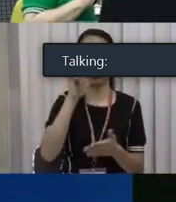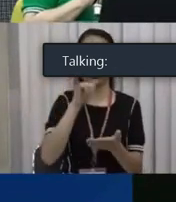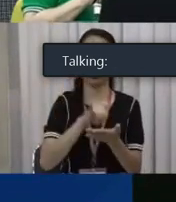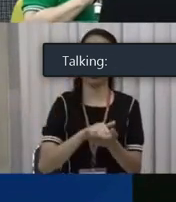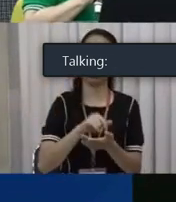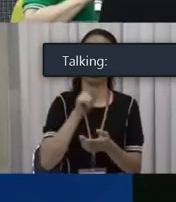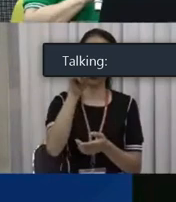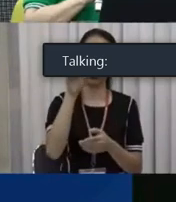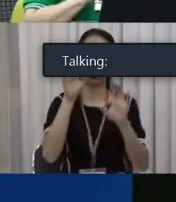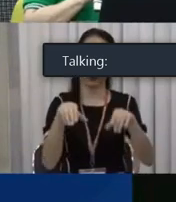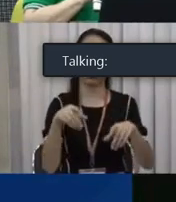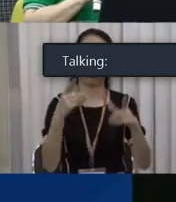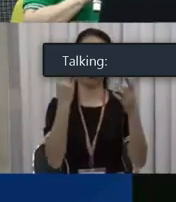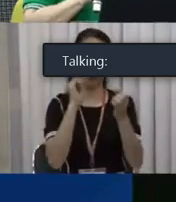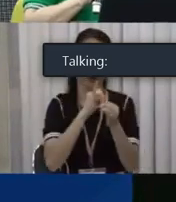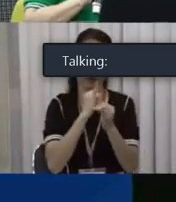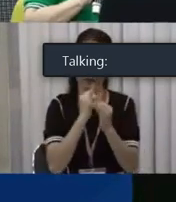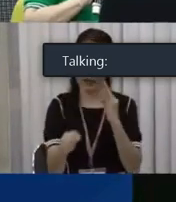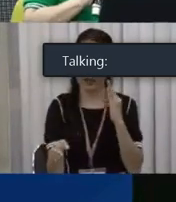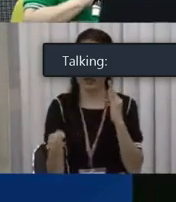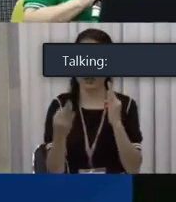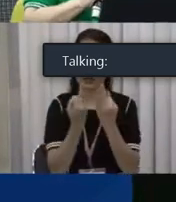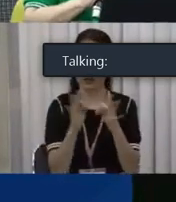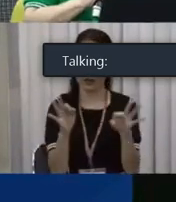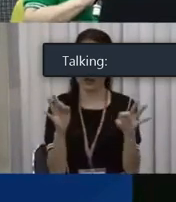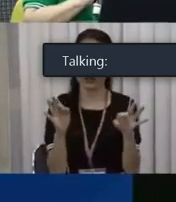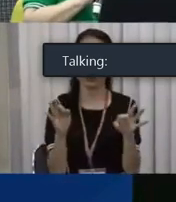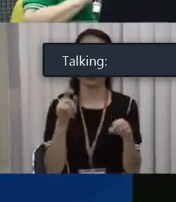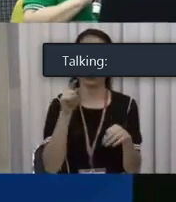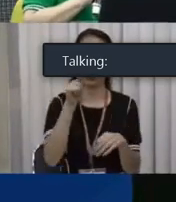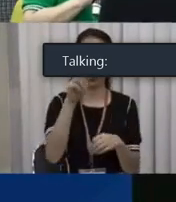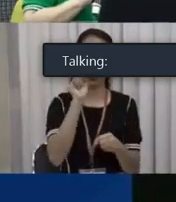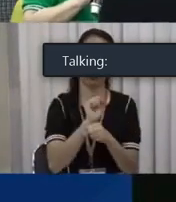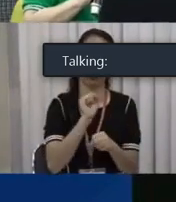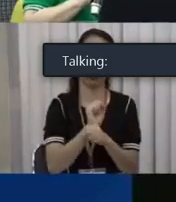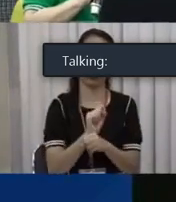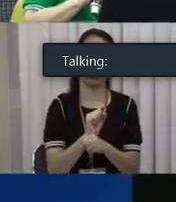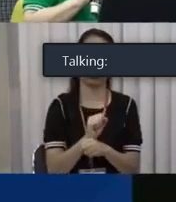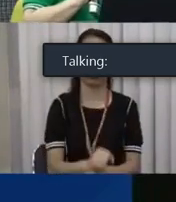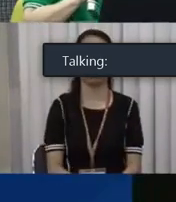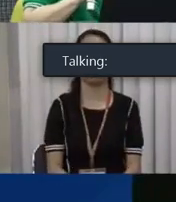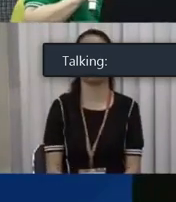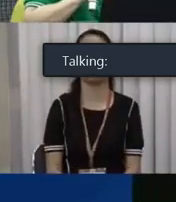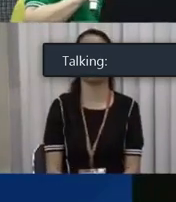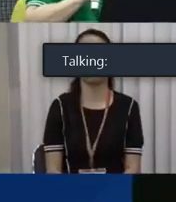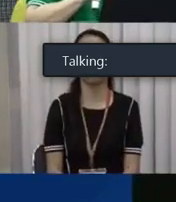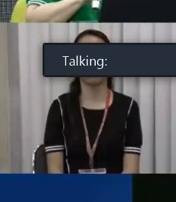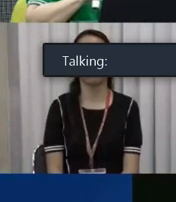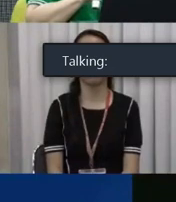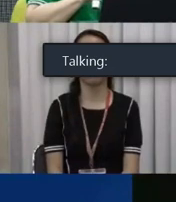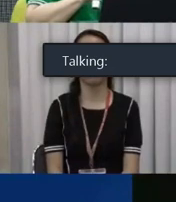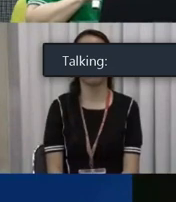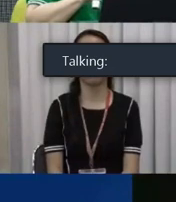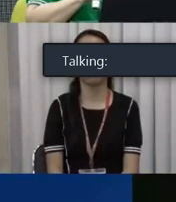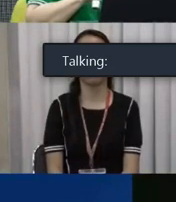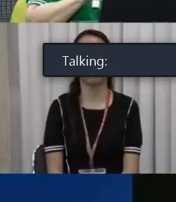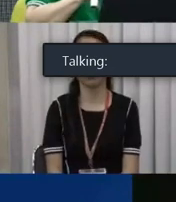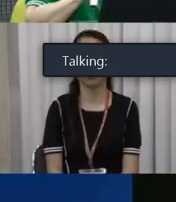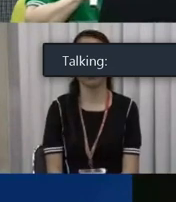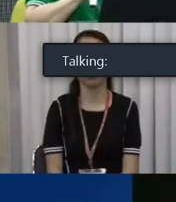task. Develop a sense of humor. So kani nga mga group of people, sila